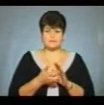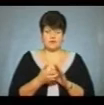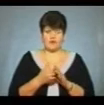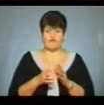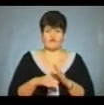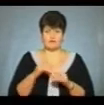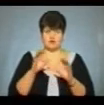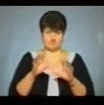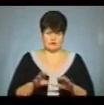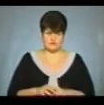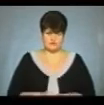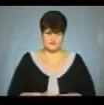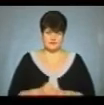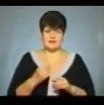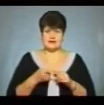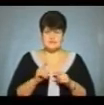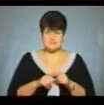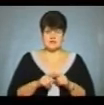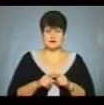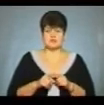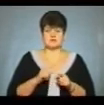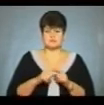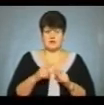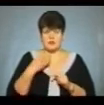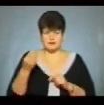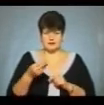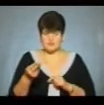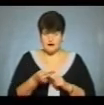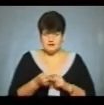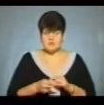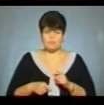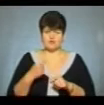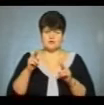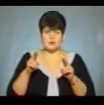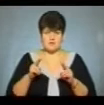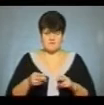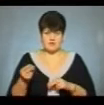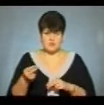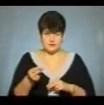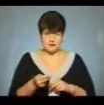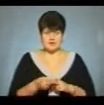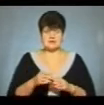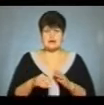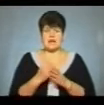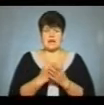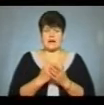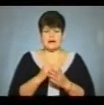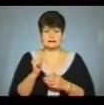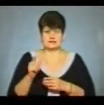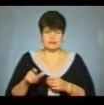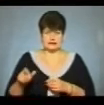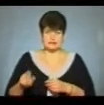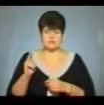виборчого законодавства. Це дочасна агітація, порушення правил ведення агітації, Кандидати – клони, помилки в реєстрі